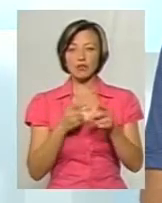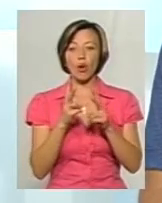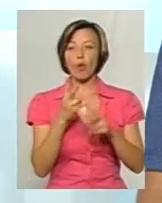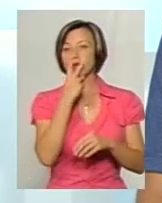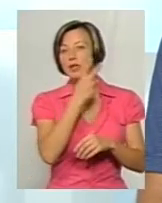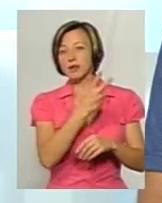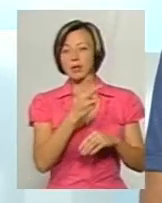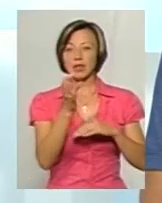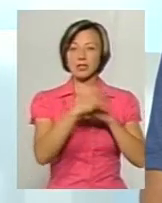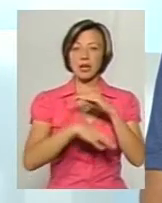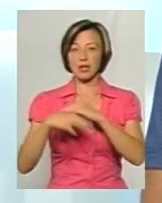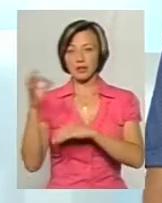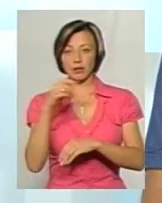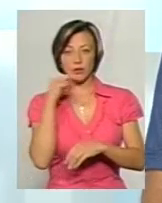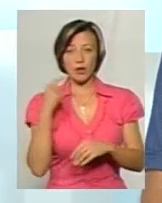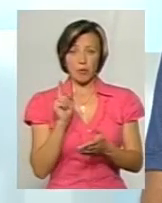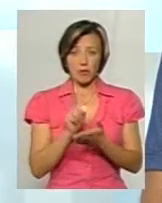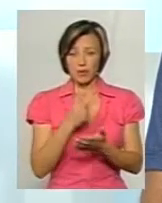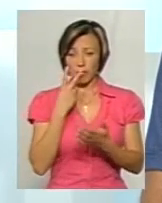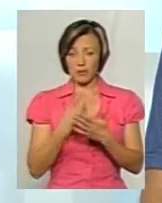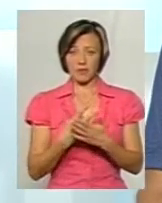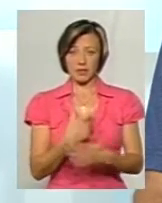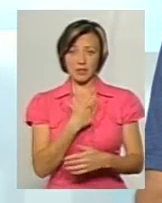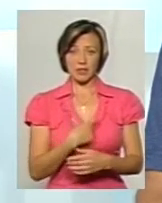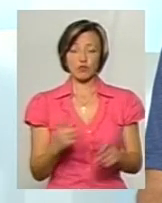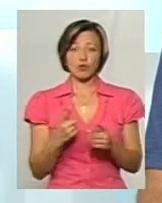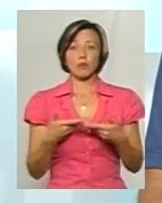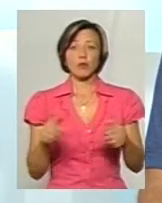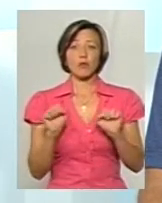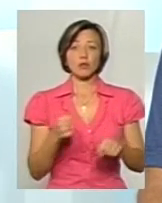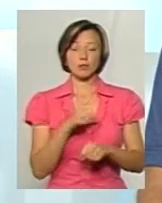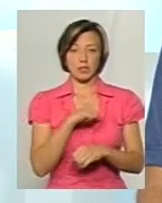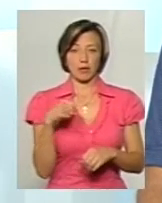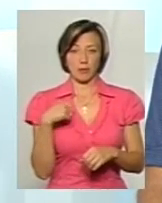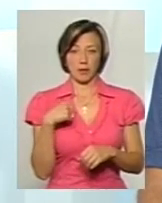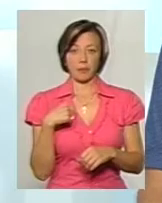дивимося, чи на Захід, чи на Росію. Ми повинні подивитися, що ми можемо самі.